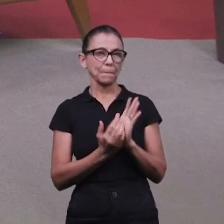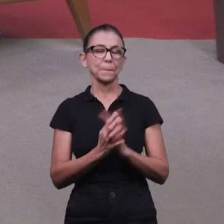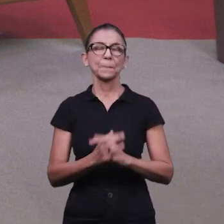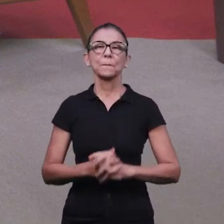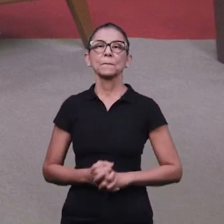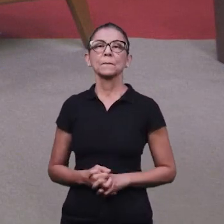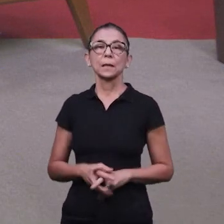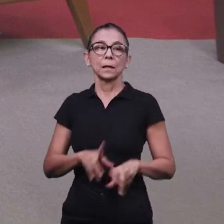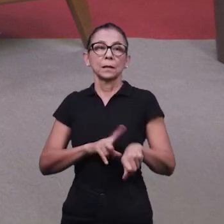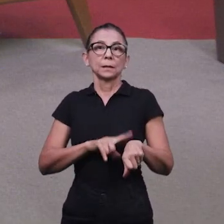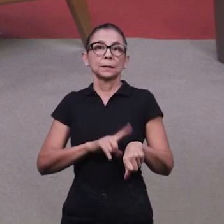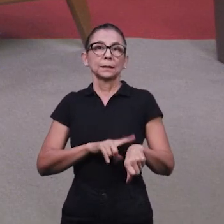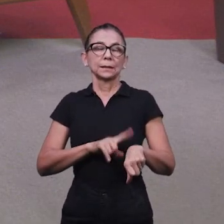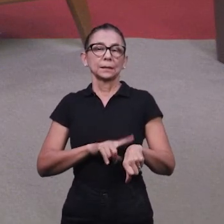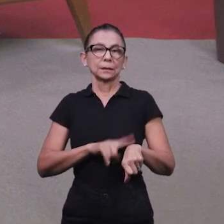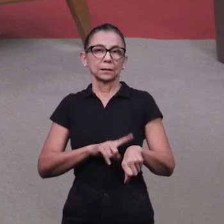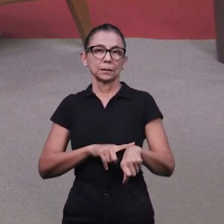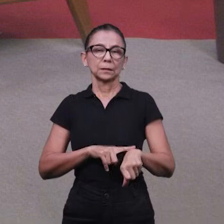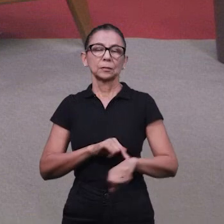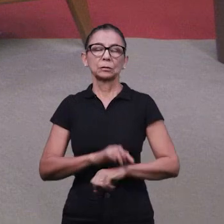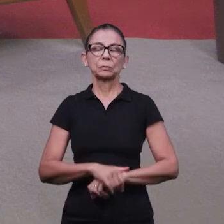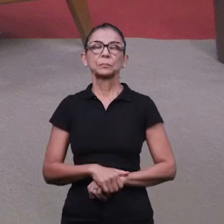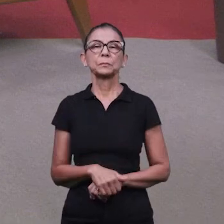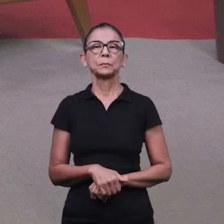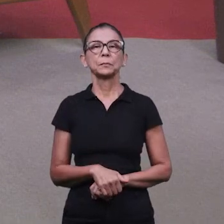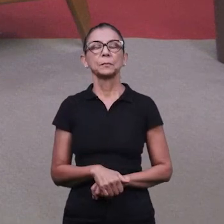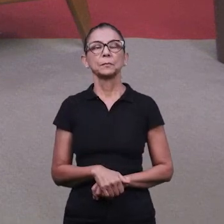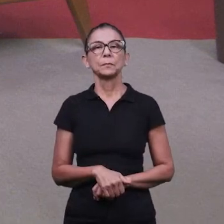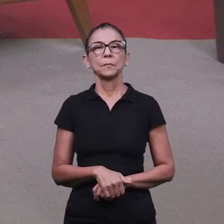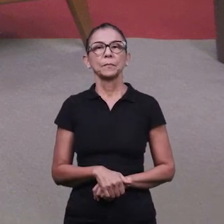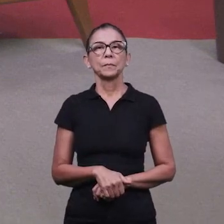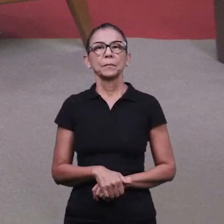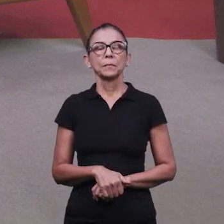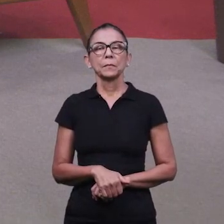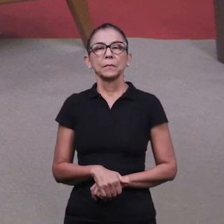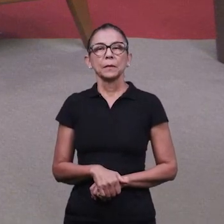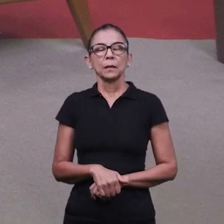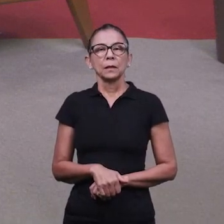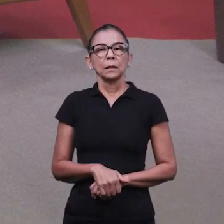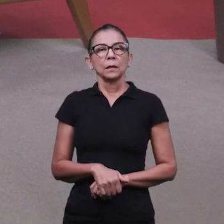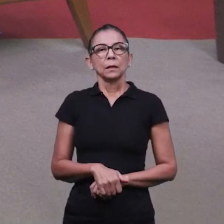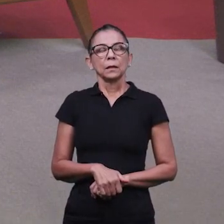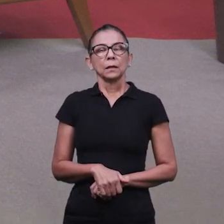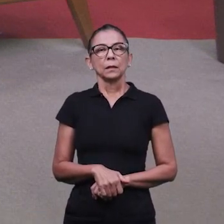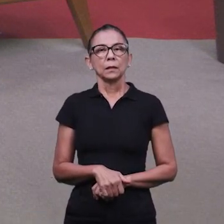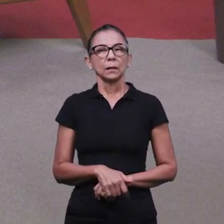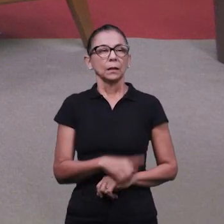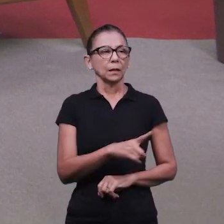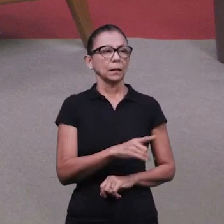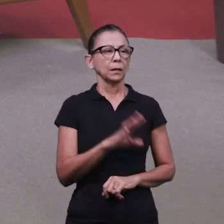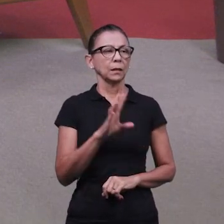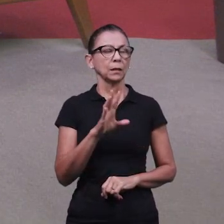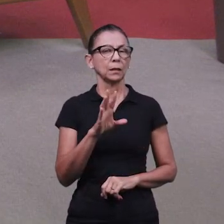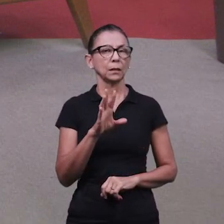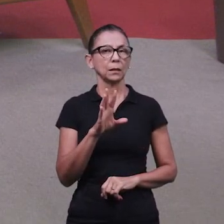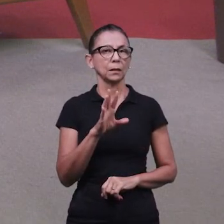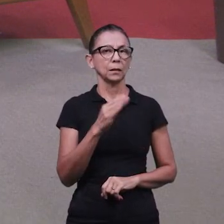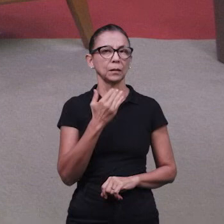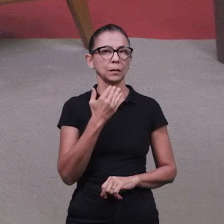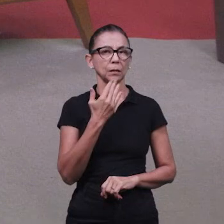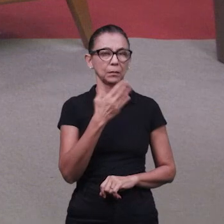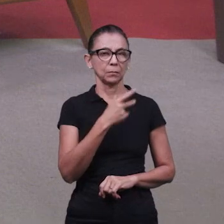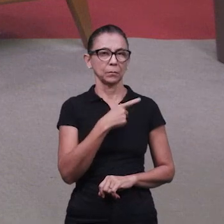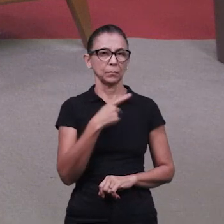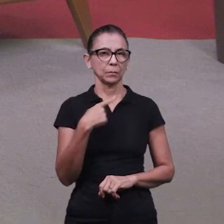Nous arrivons à la fin de cette partie de la formation. Notre temps est déjà passé et nous demandons toujours que Daniel puisse apporter